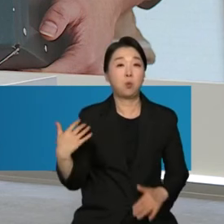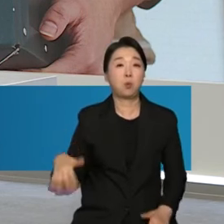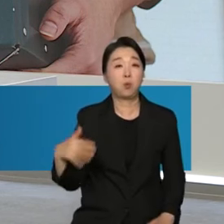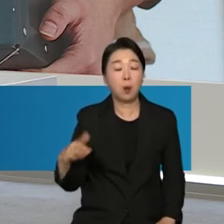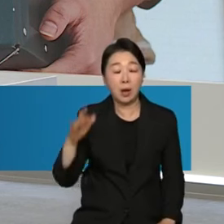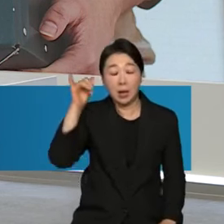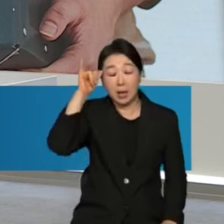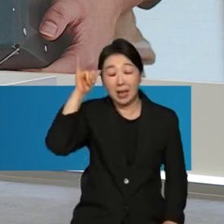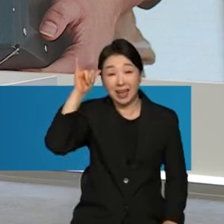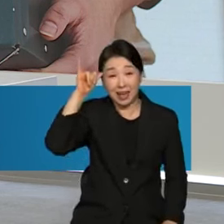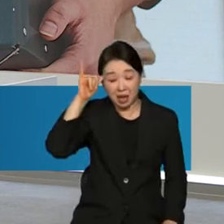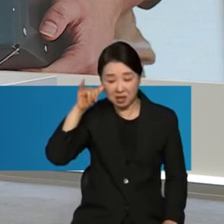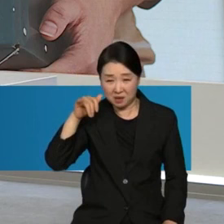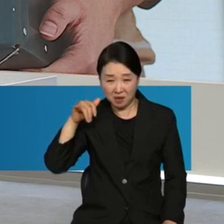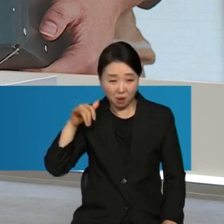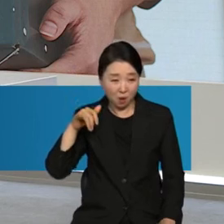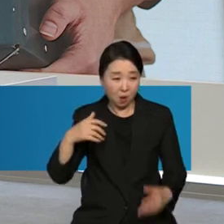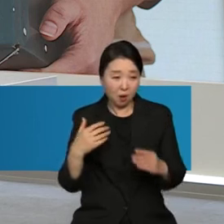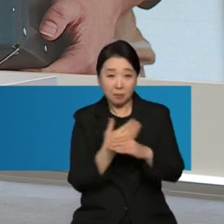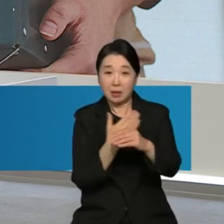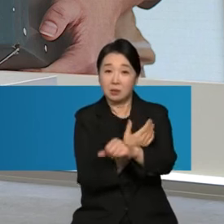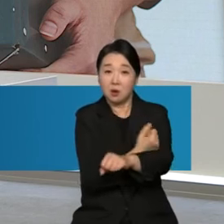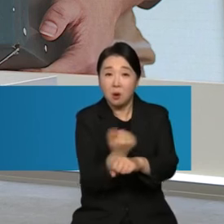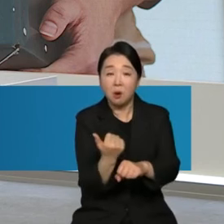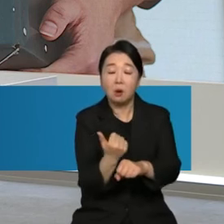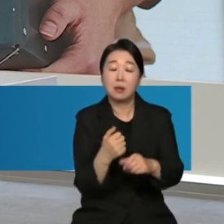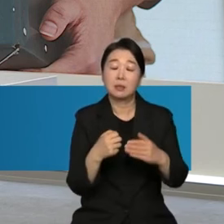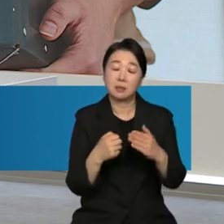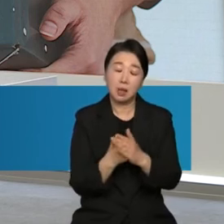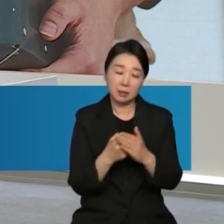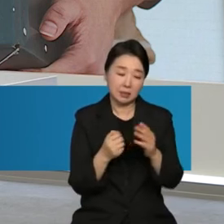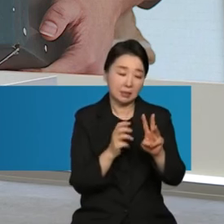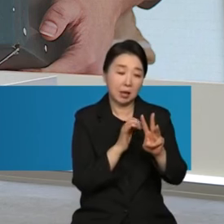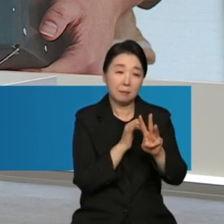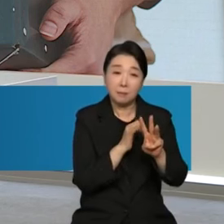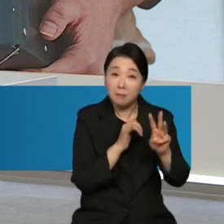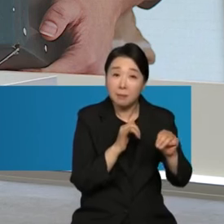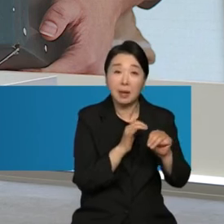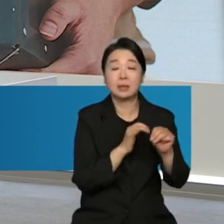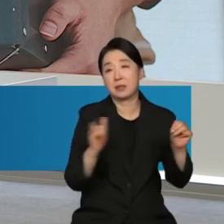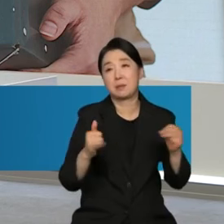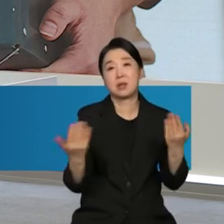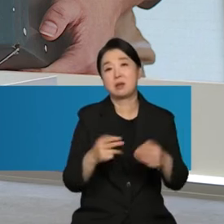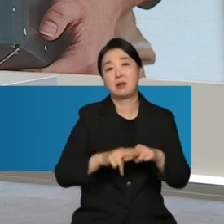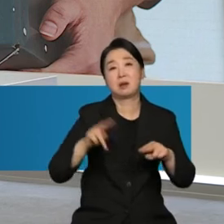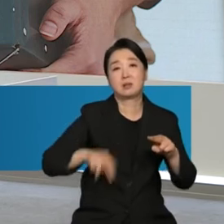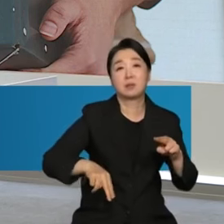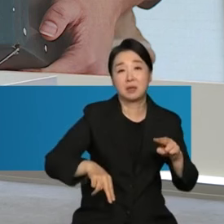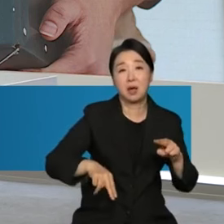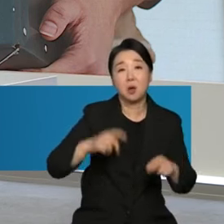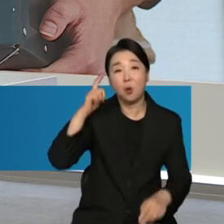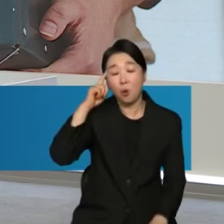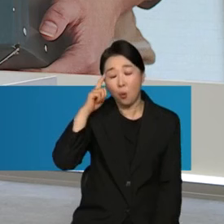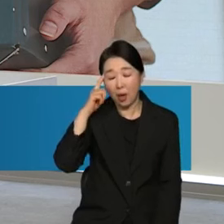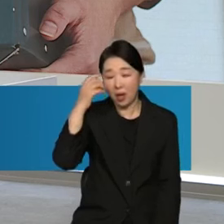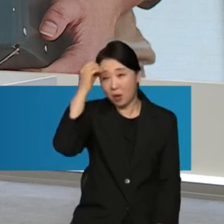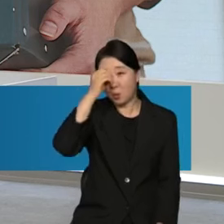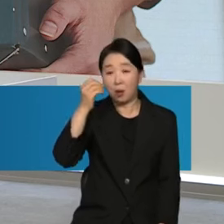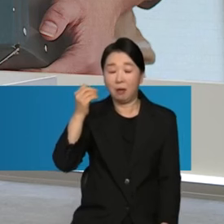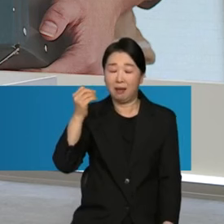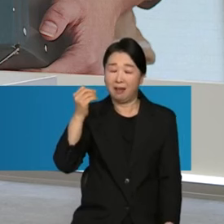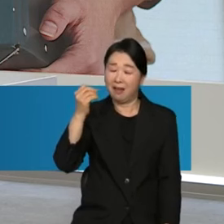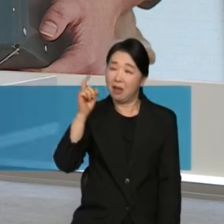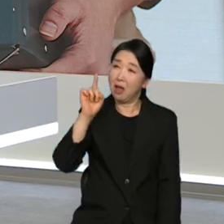AI의 역습으로 올해 들어서만 3만여 명의 사람들이 일자리를 잃었고 특히 고학력, 고임금인 화이트칼라 직종에